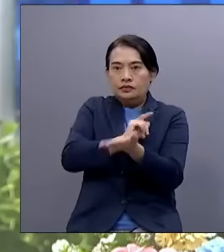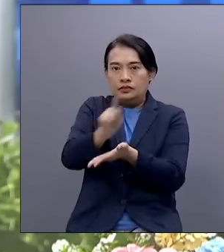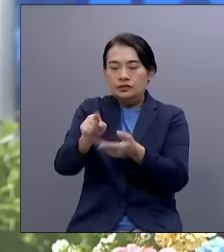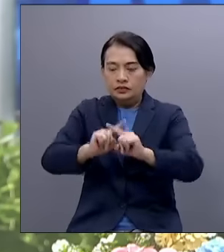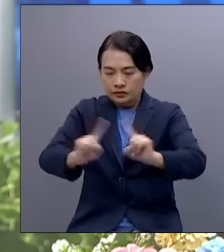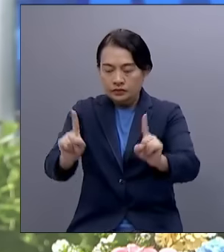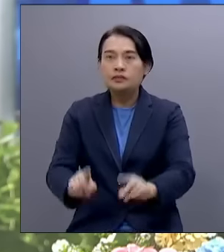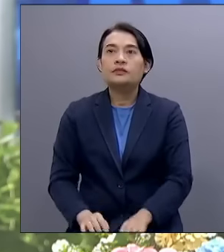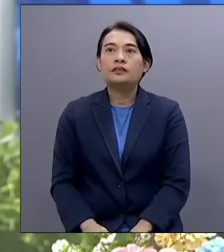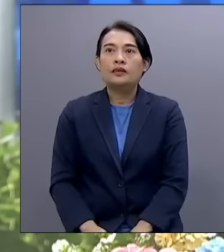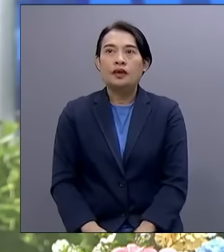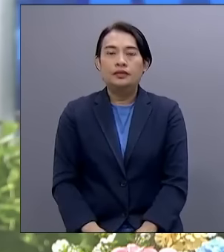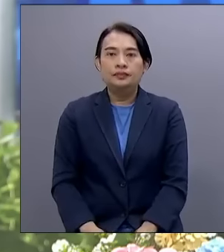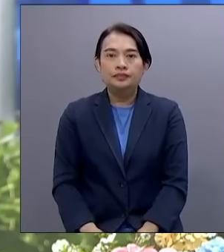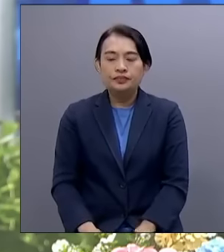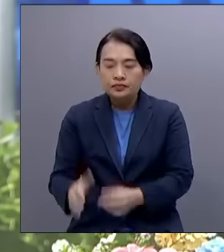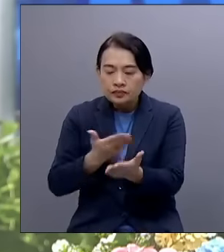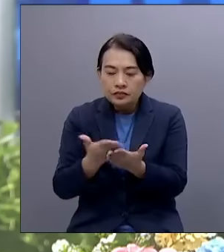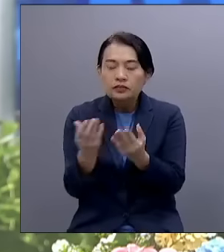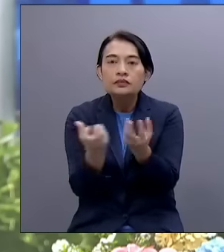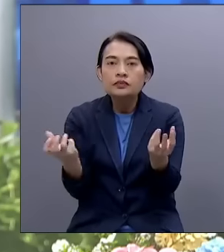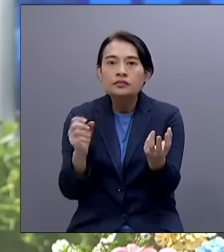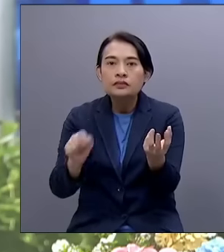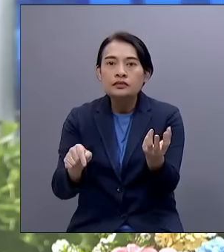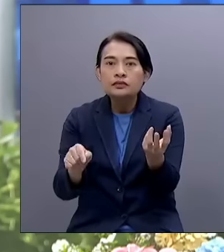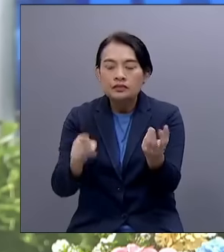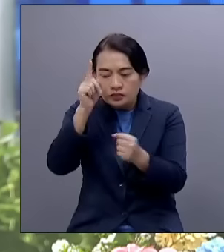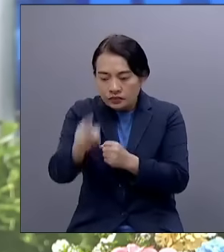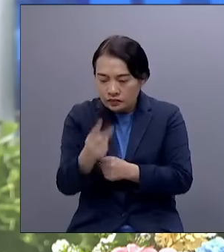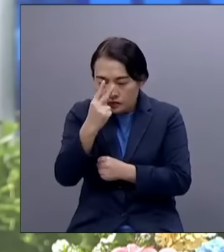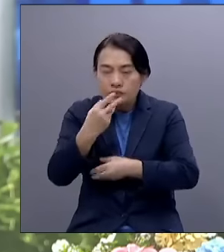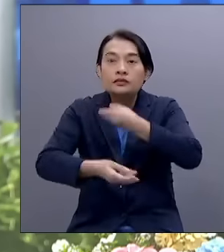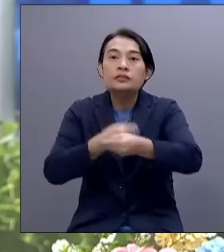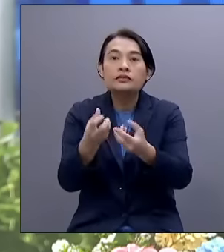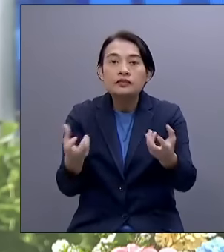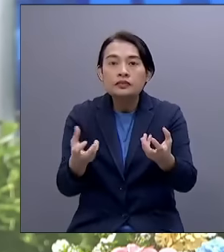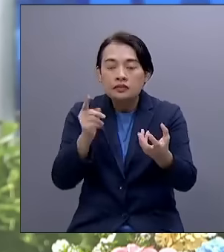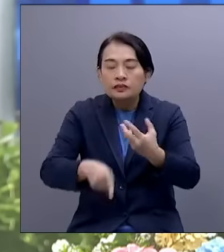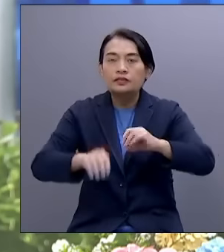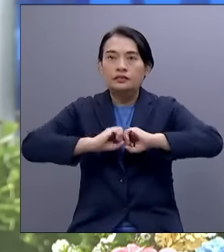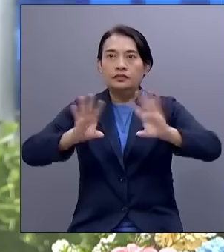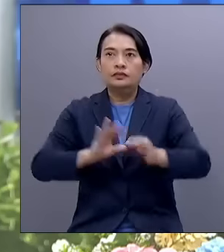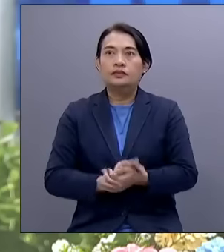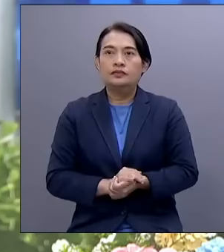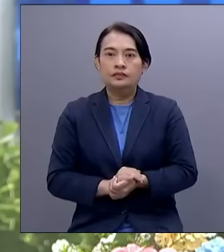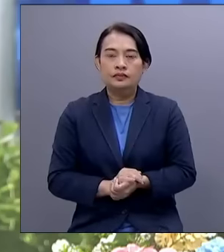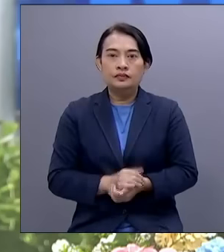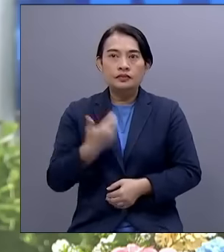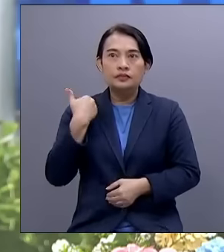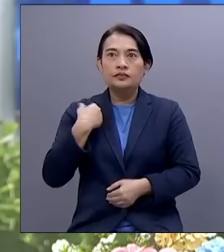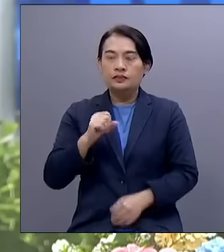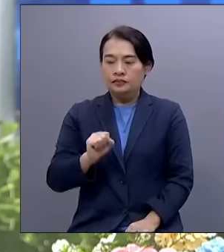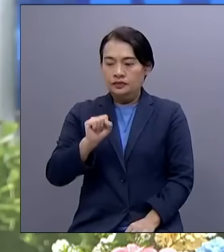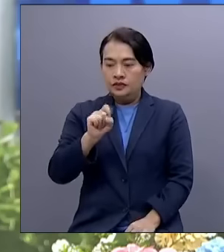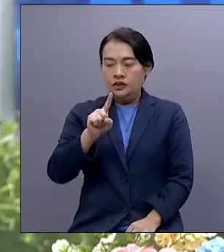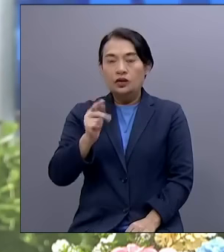อ่ะทีนี้ชัดเจนขึ้นแล้วในเรื่องของซื้อของอะไเรใช้สติในการสั่งซื้อและขายของกันมากขึ้นทีนี้กับสคบที่เขาบอกว่าจะมีกฎหมายออกมา